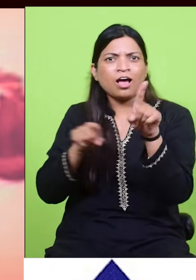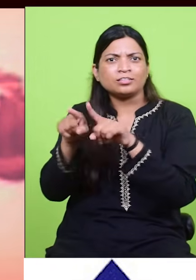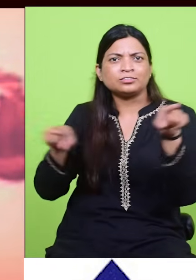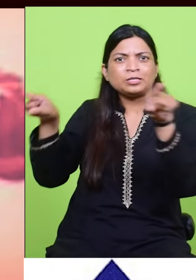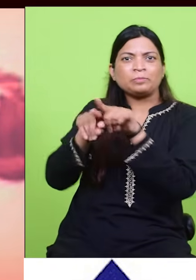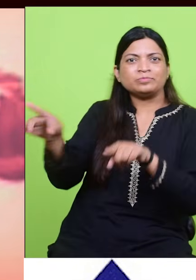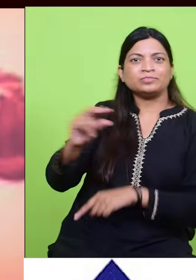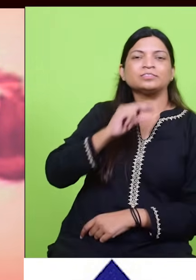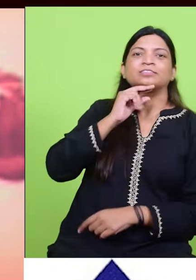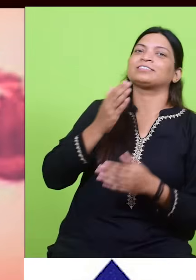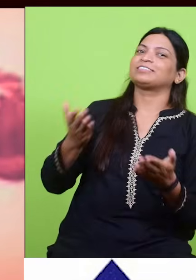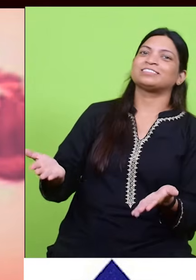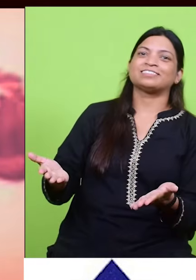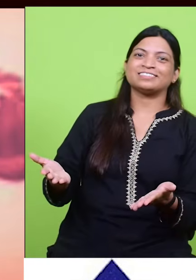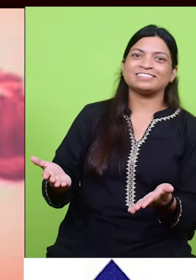इनेक्टमेंट तो वही हुआ। तो